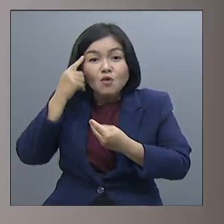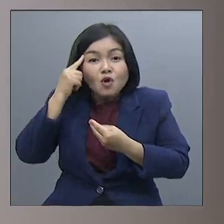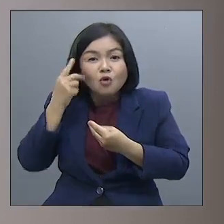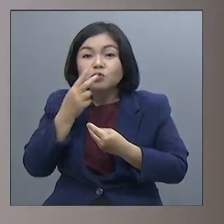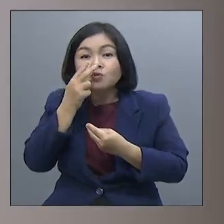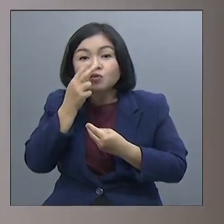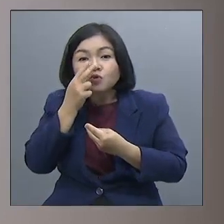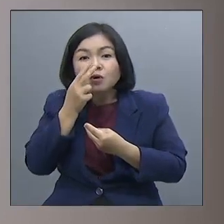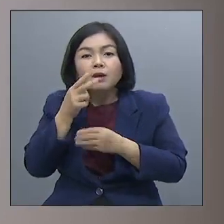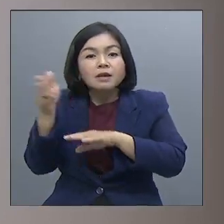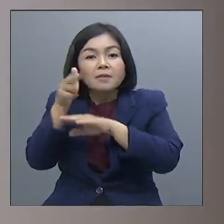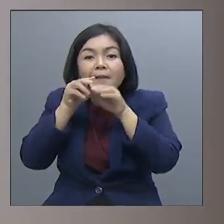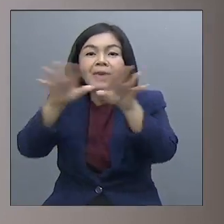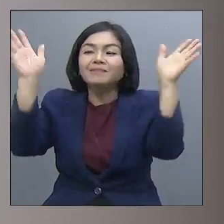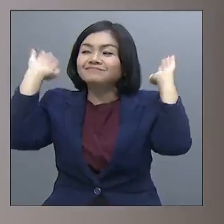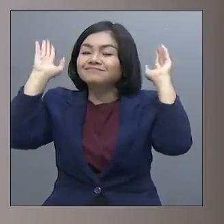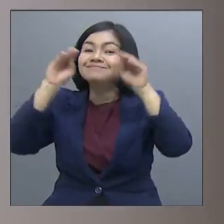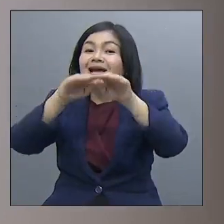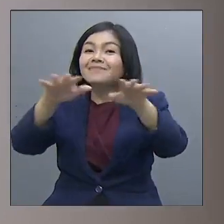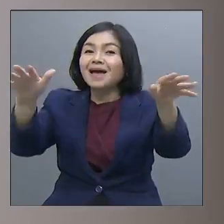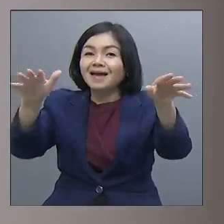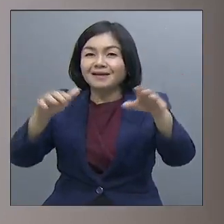ำคลิปโพสต์ PR นะครับ